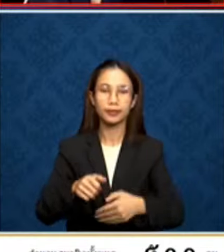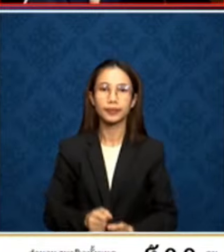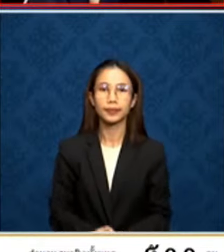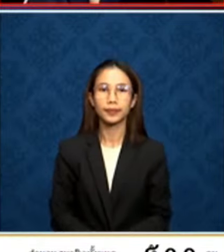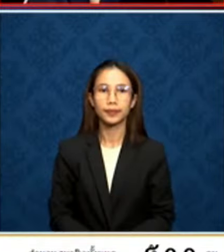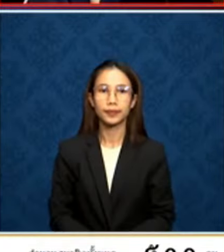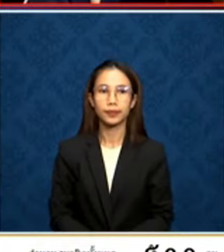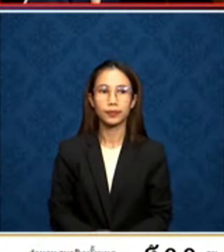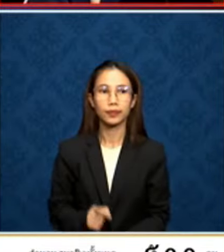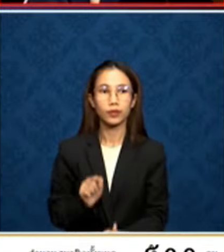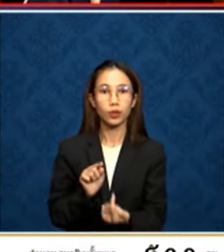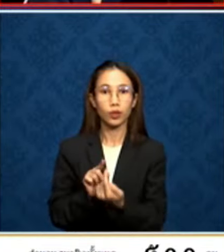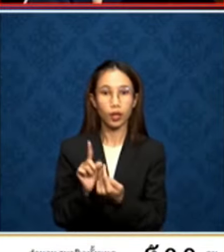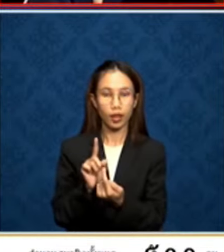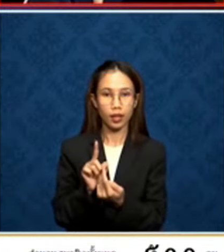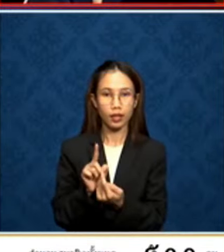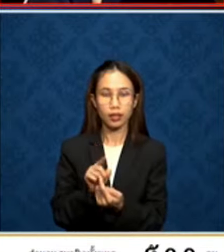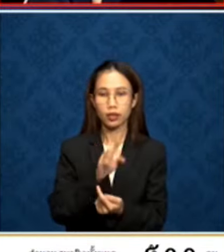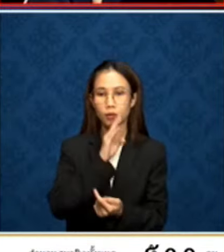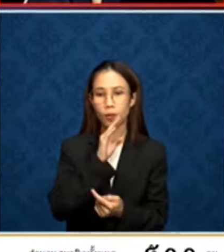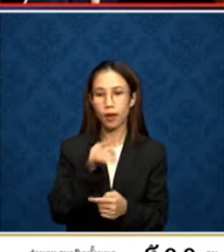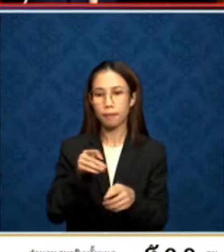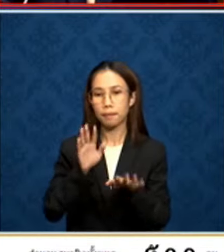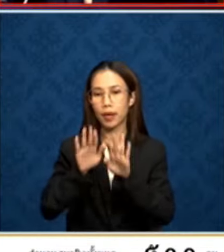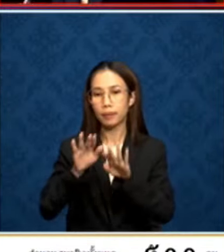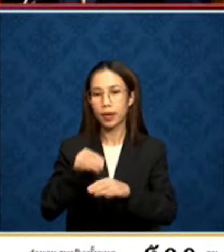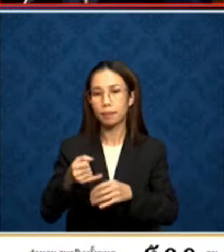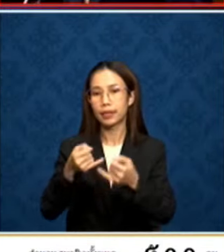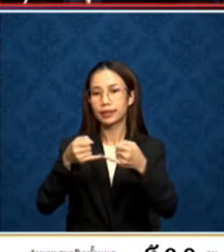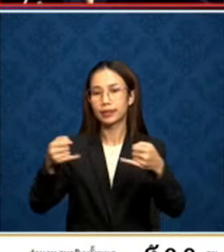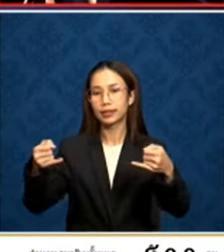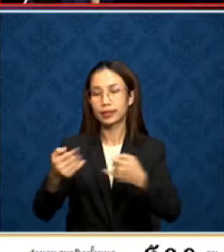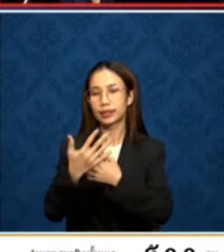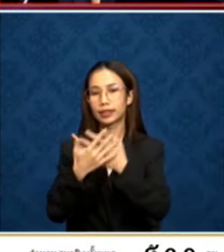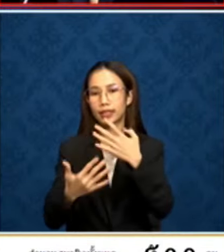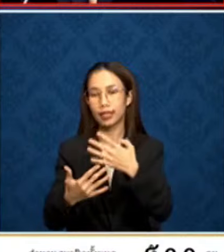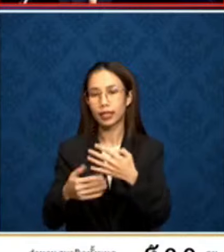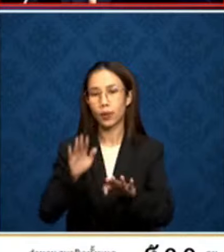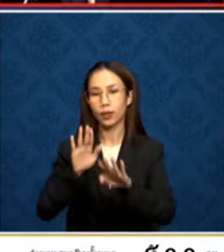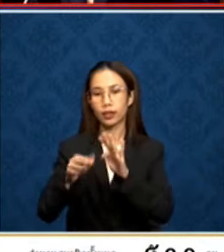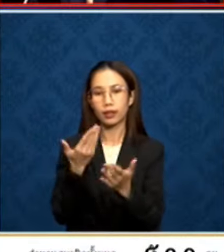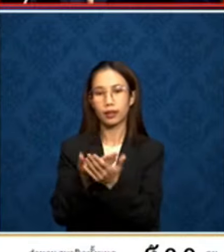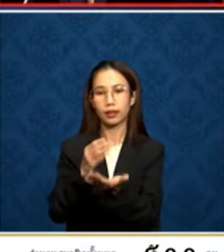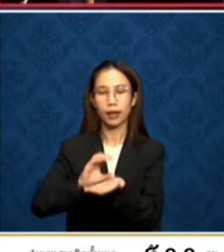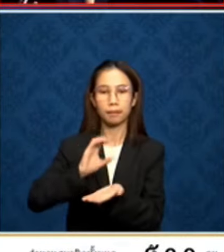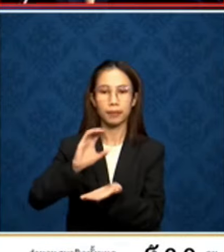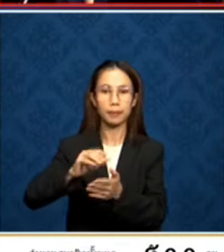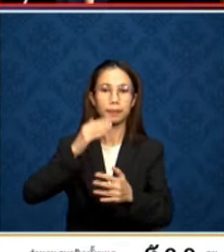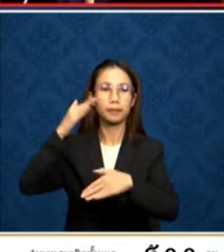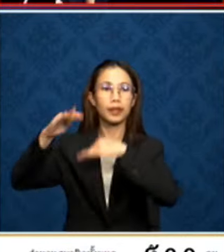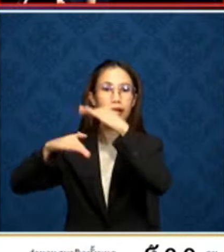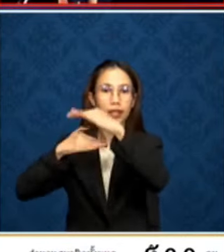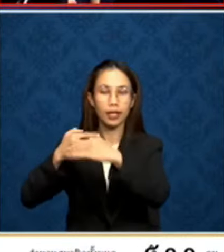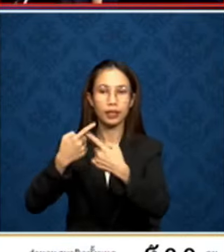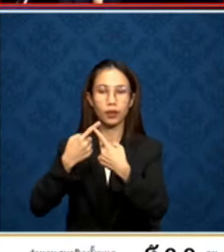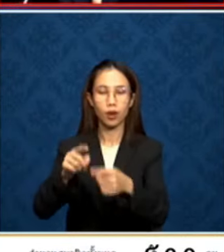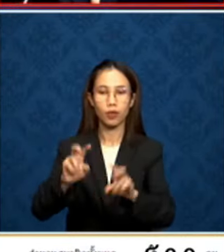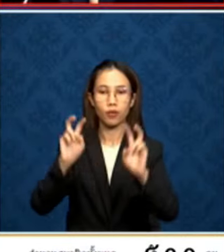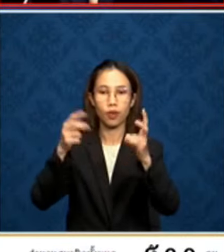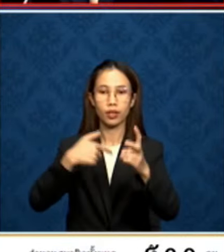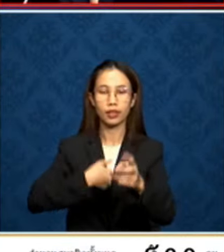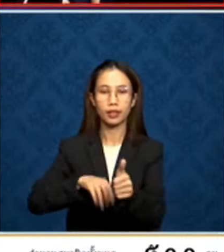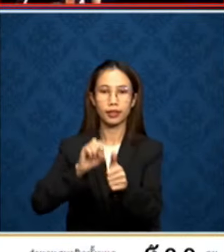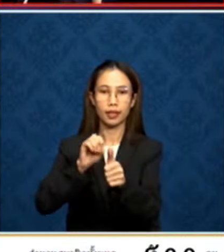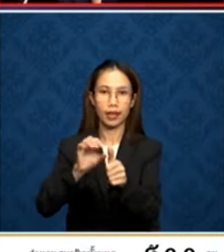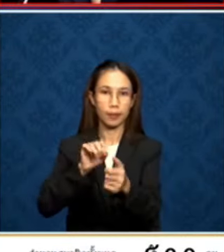ประเด็นดอรนะคะหรือเส้นเลือดฝอยที่รัฐบาลได้มีการจัดสนจัดสรรงบประมาณเพื่อพัฒนาแล้วประเด็นที่ดิฉันจะขอแนะนำนั่น